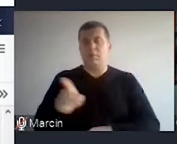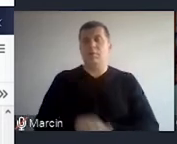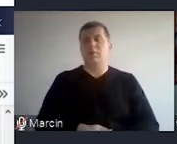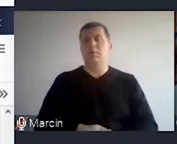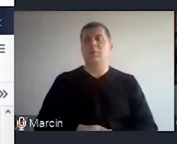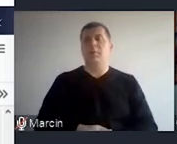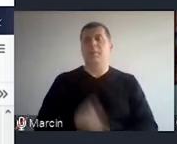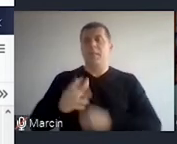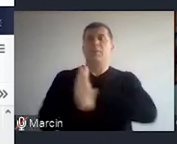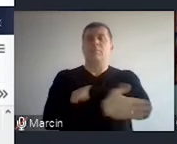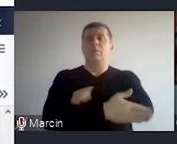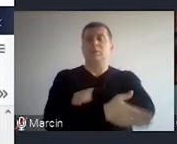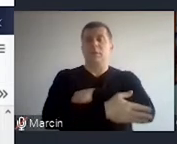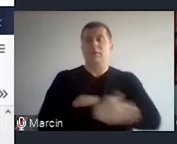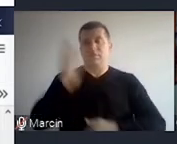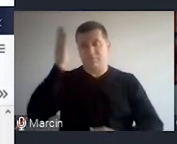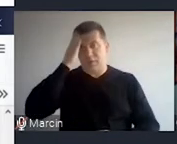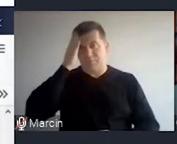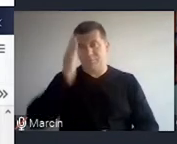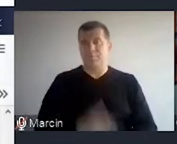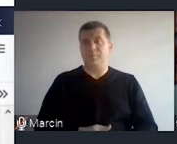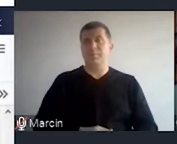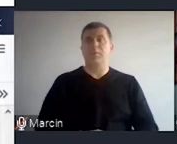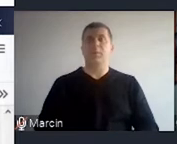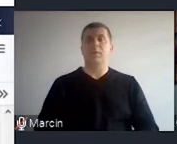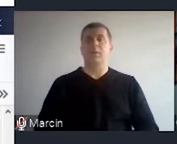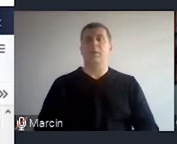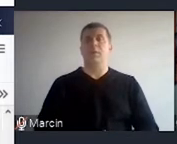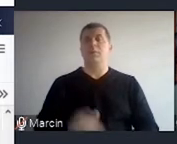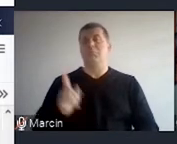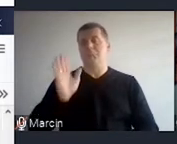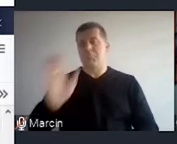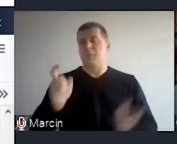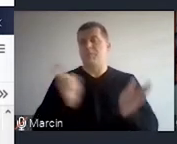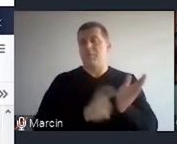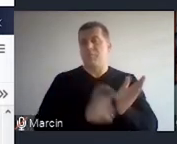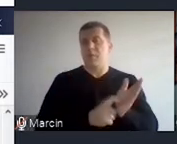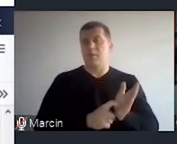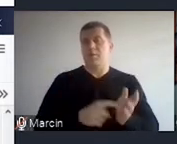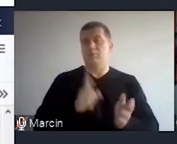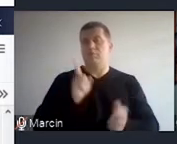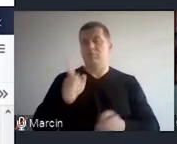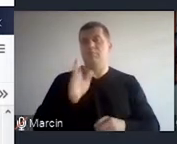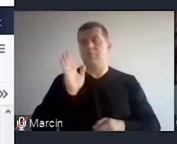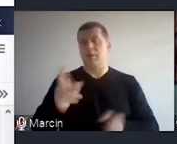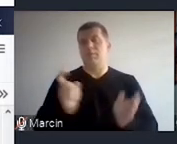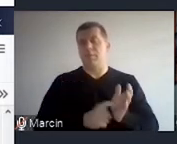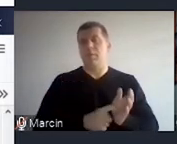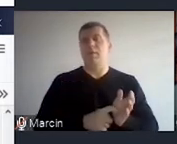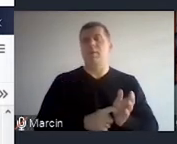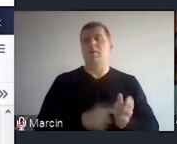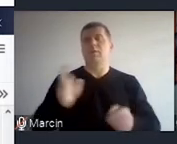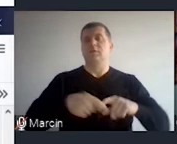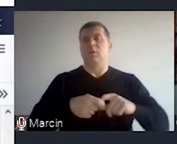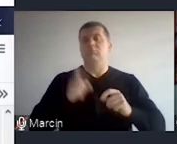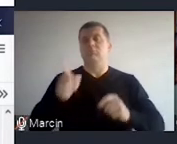i na tej podstawie wiem, że ma określone wymagania, że są wobec niego określone wymagania